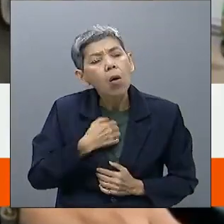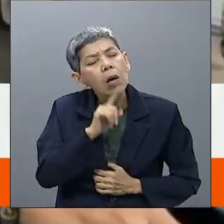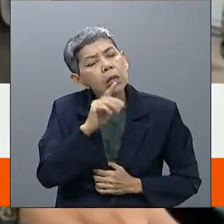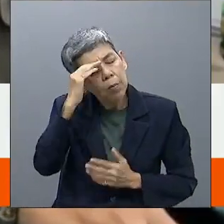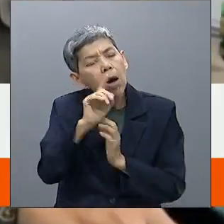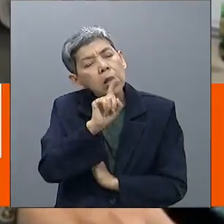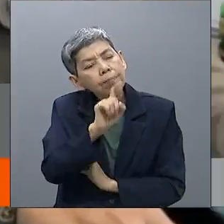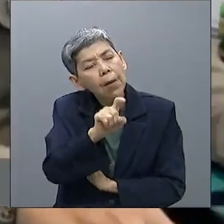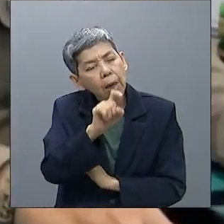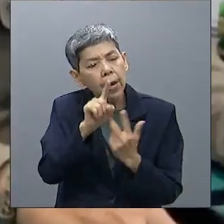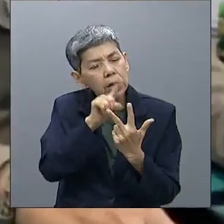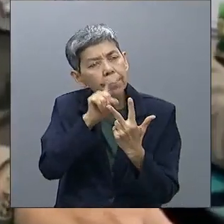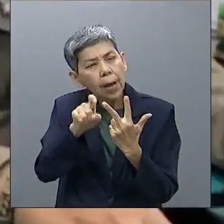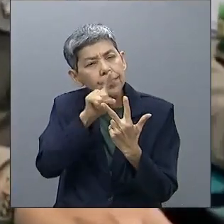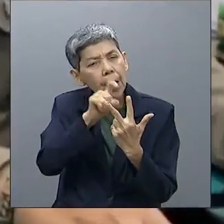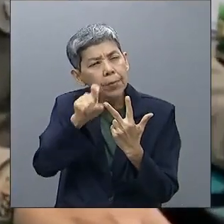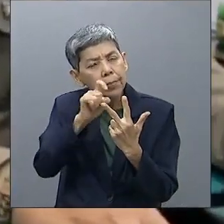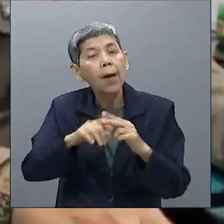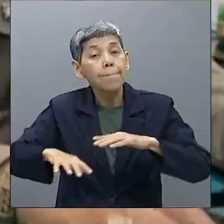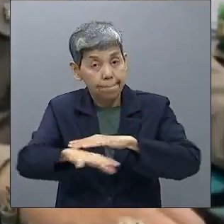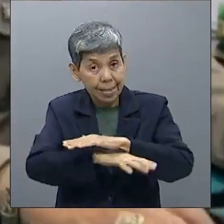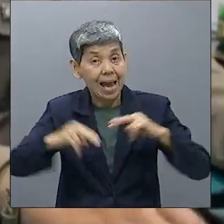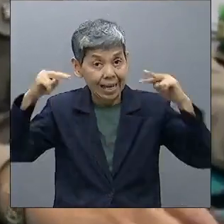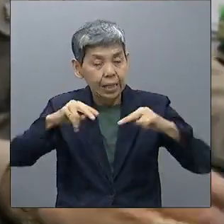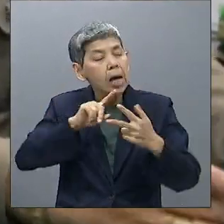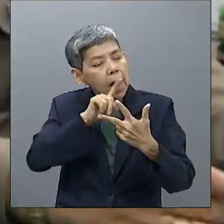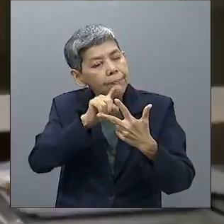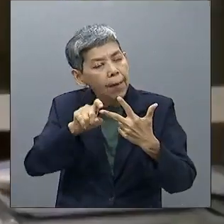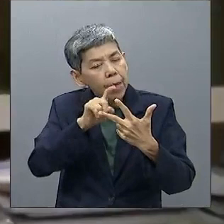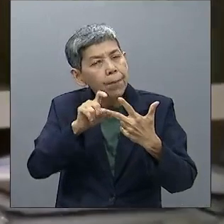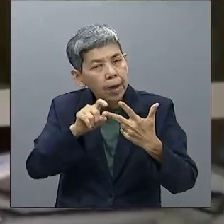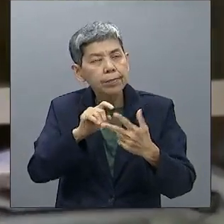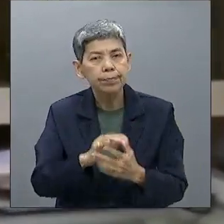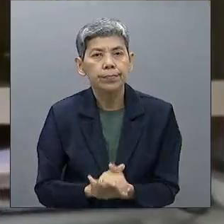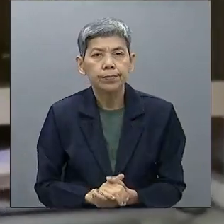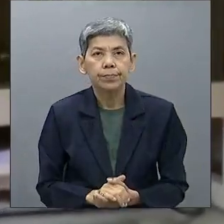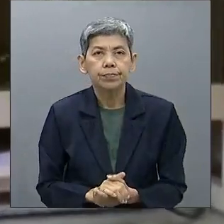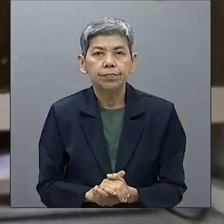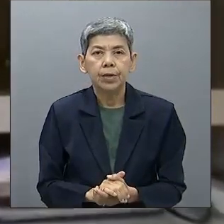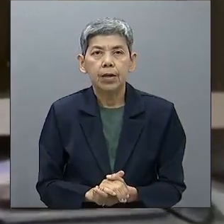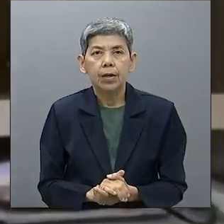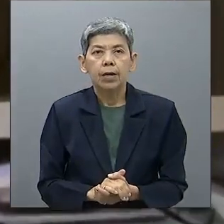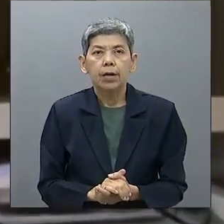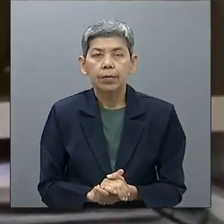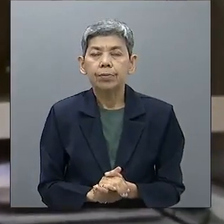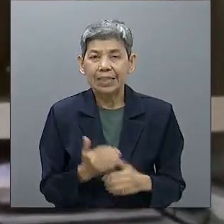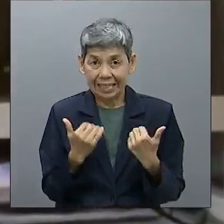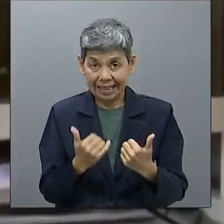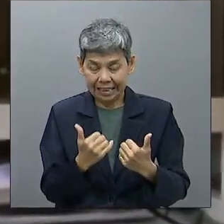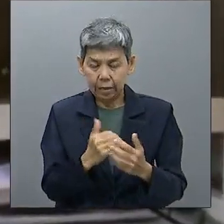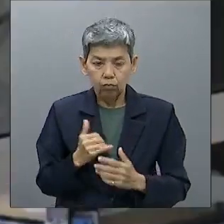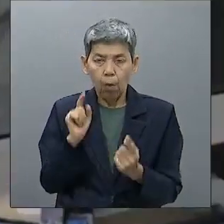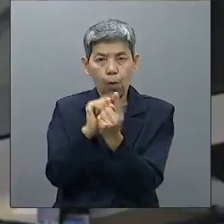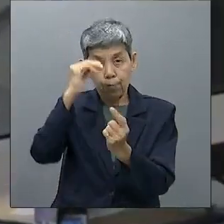ำทั้ง2คนไว้ในฐานะพยานในการยืนยันในการกระทำผิดครับ เรืออากาศเอกจักรวาลหลังจากที่เข้าพ